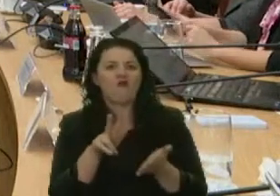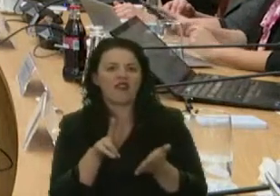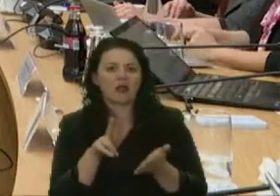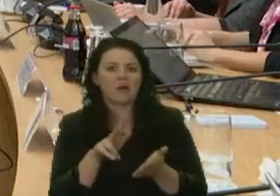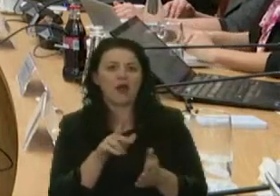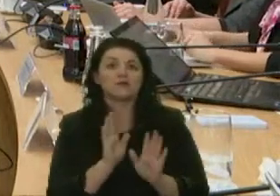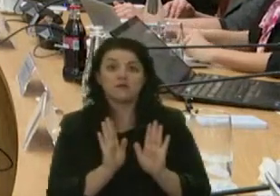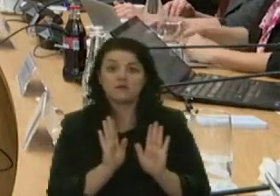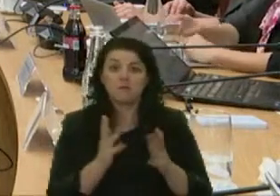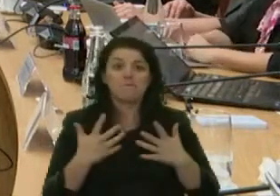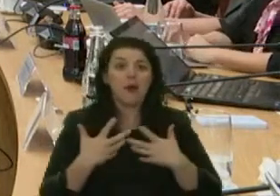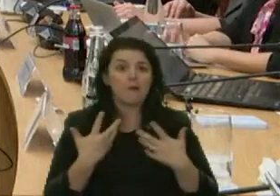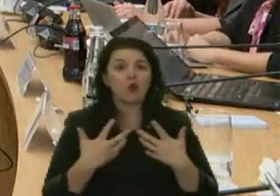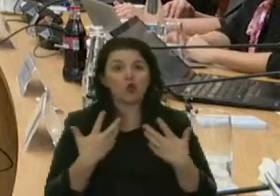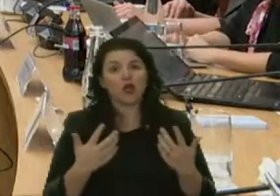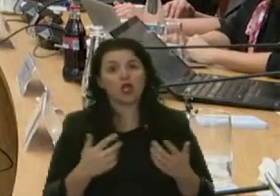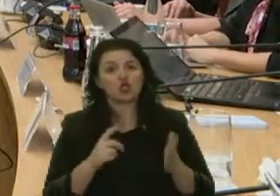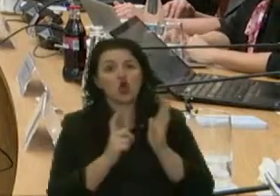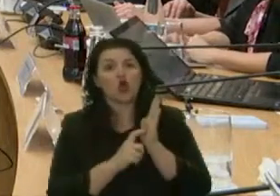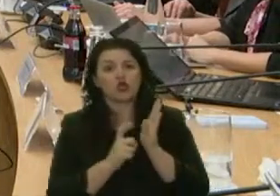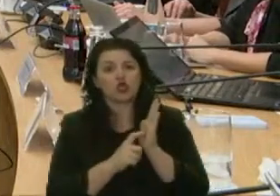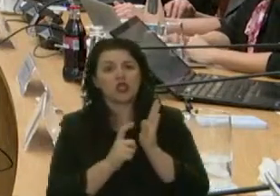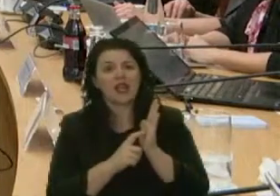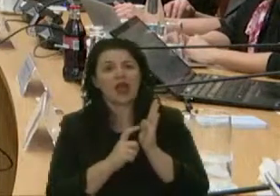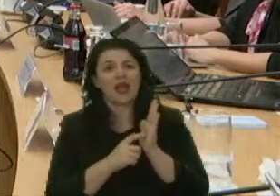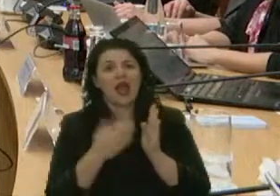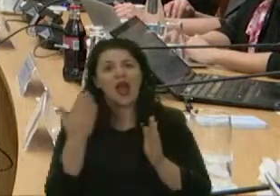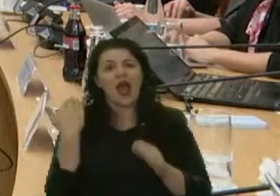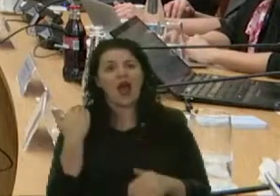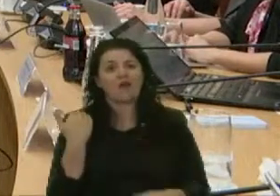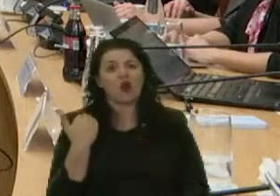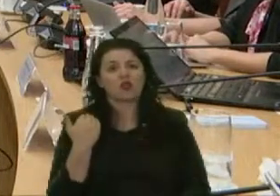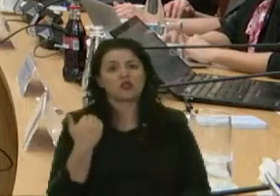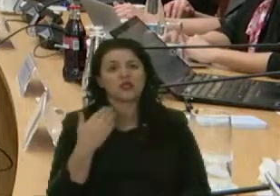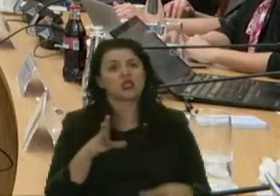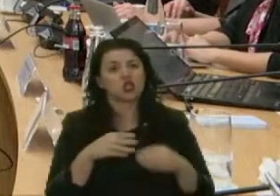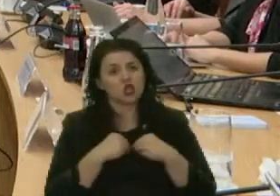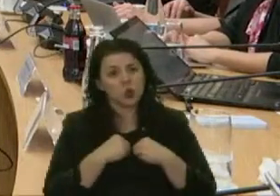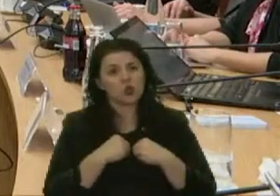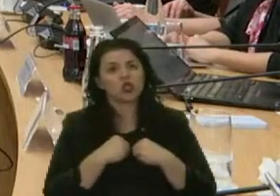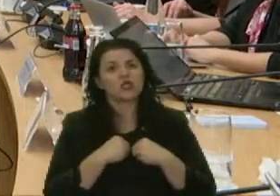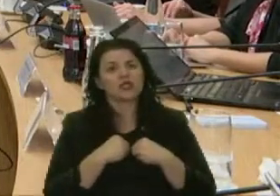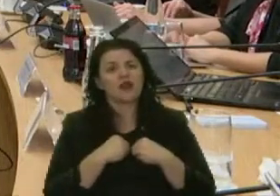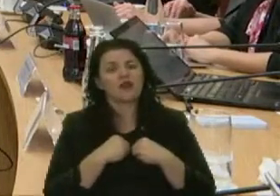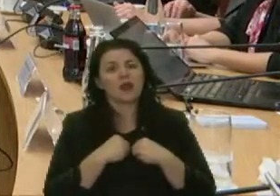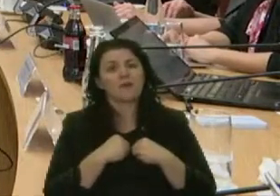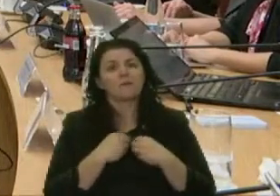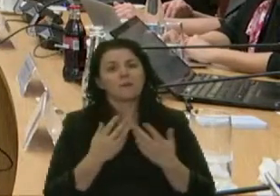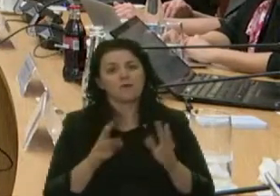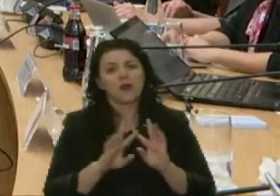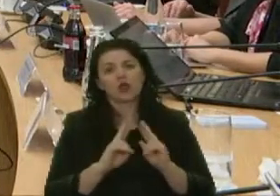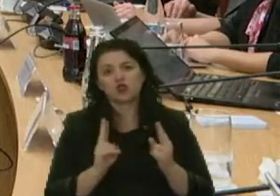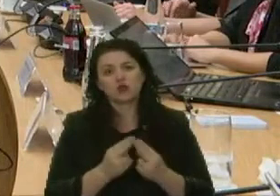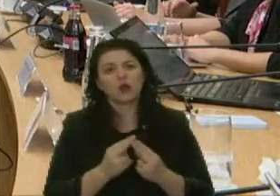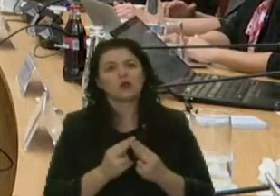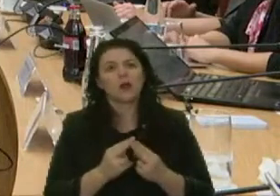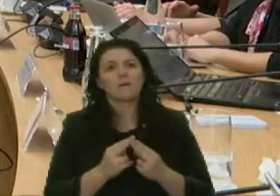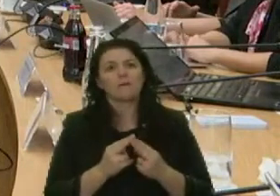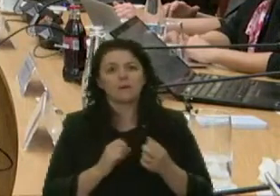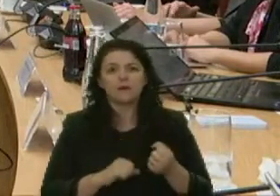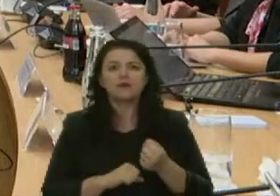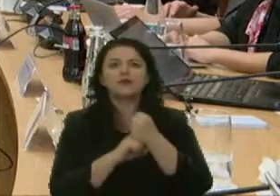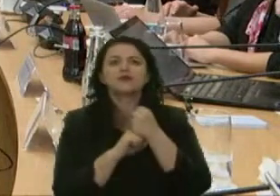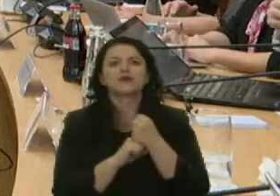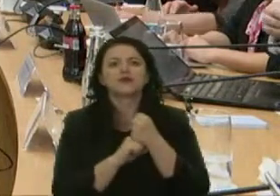ideea Mă bucur că solicitarea a fost însușită și de Domnul viceprimar și s a militat pentru